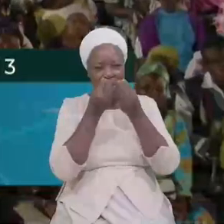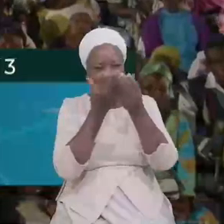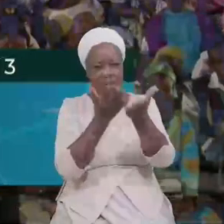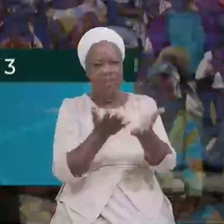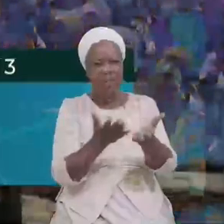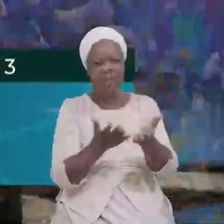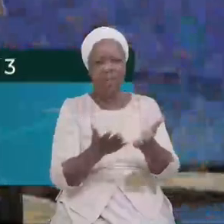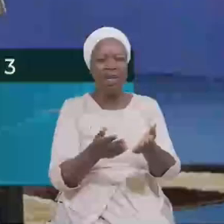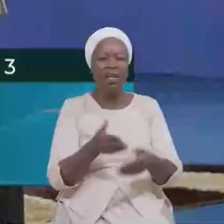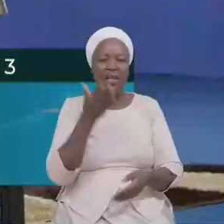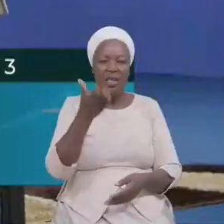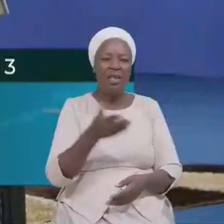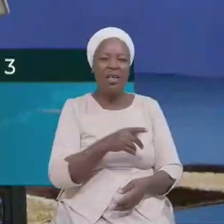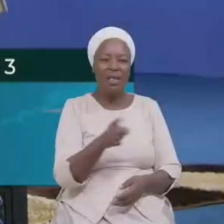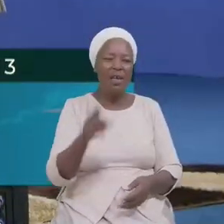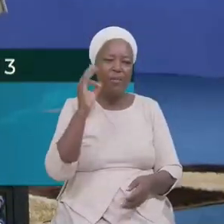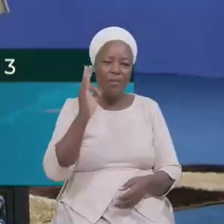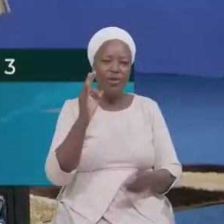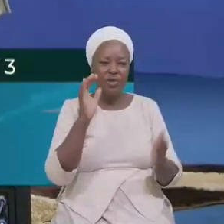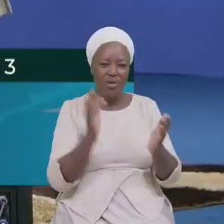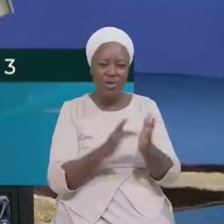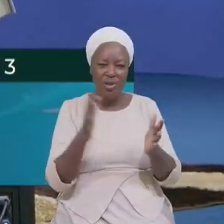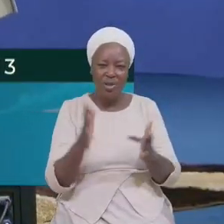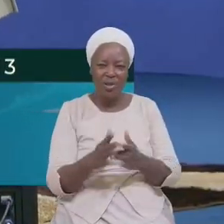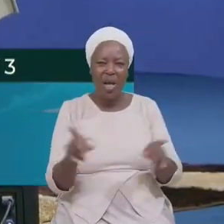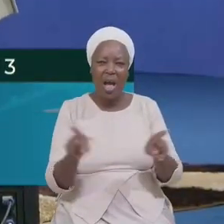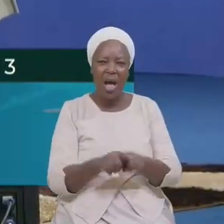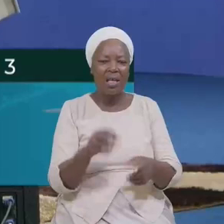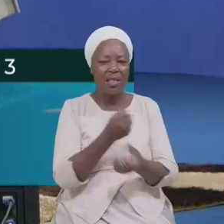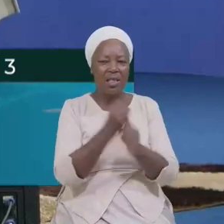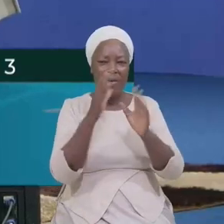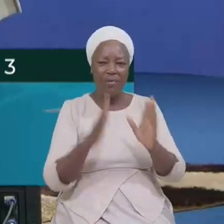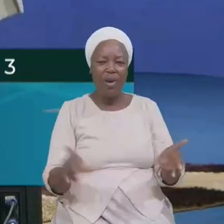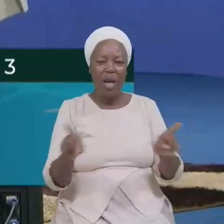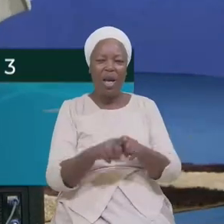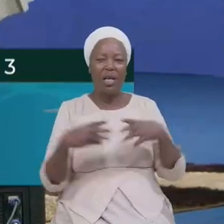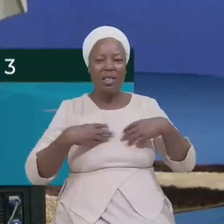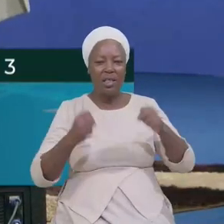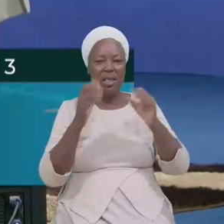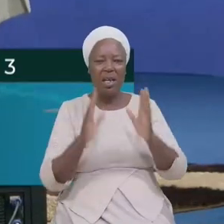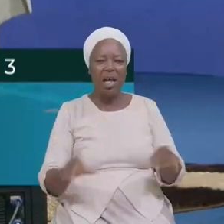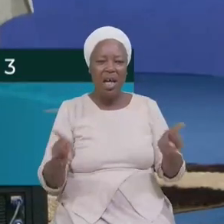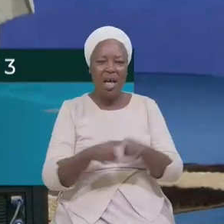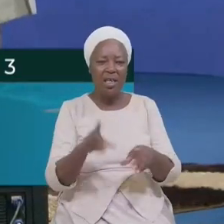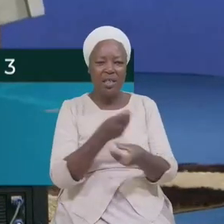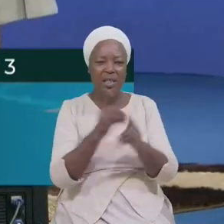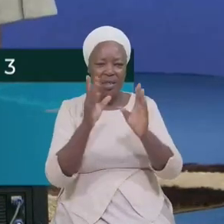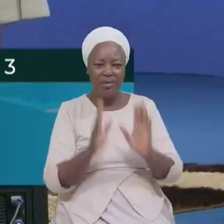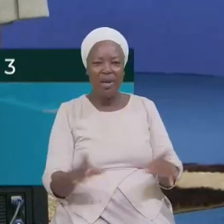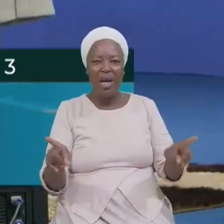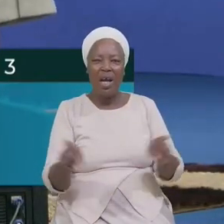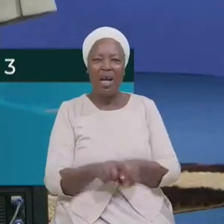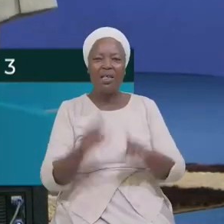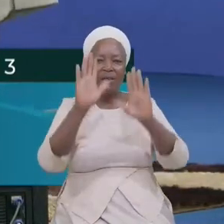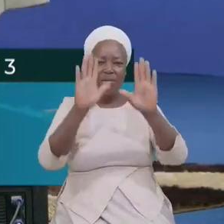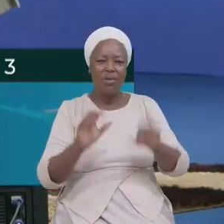Et ils y annoncèrent Jésus, le sauveur, le guérisseur, le libérateur, celui qui